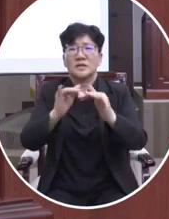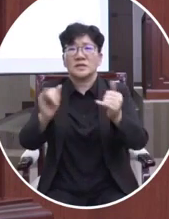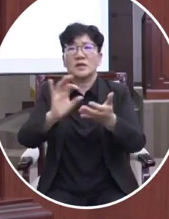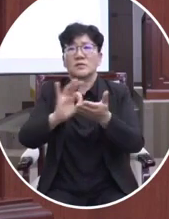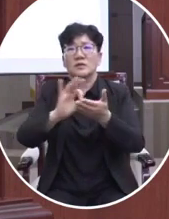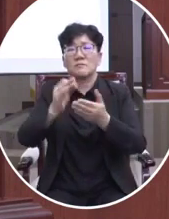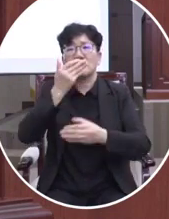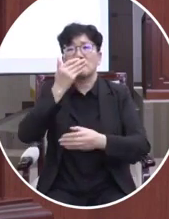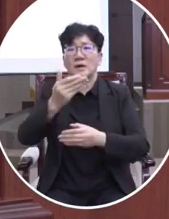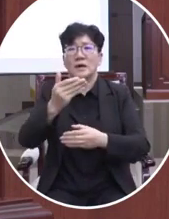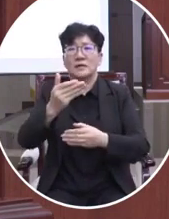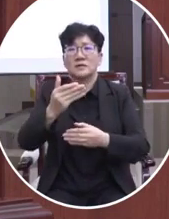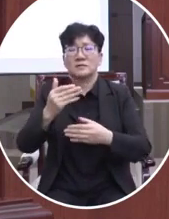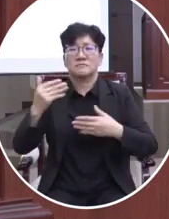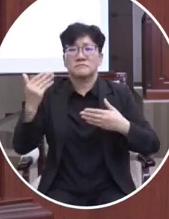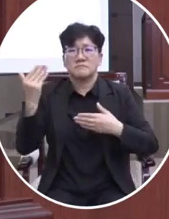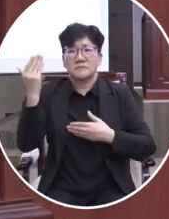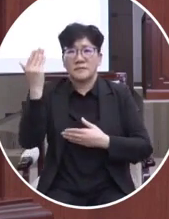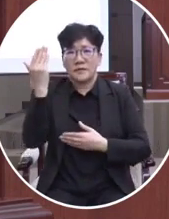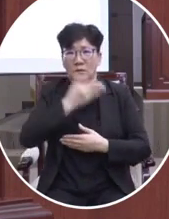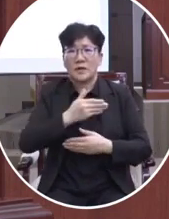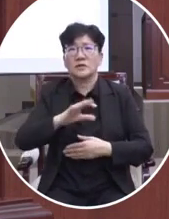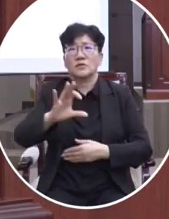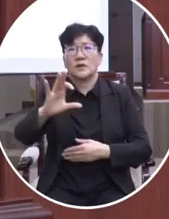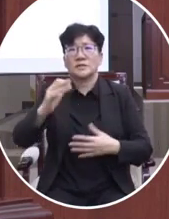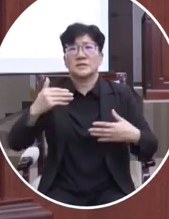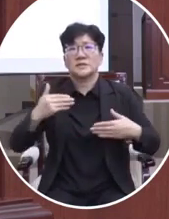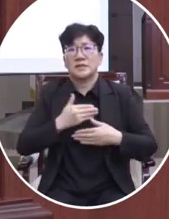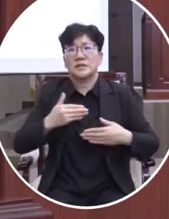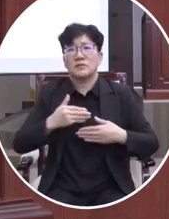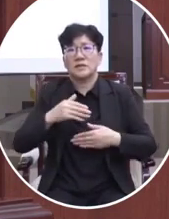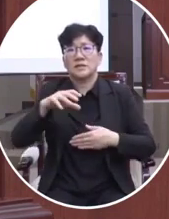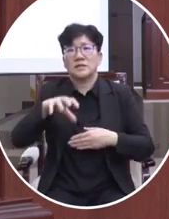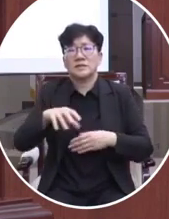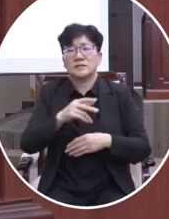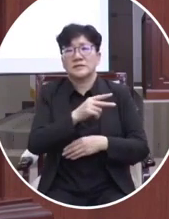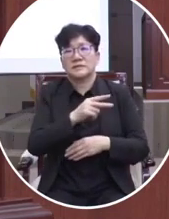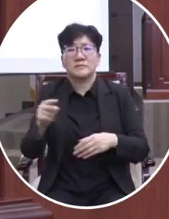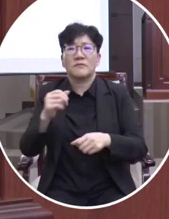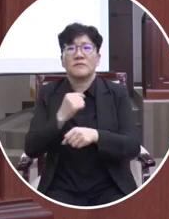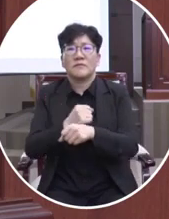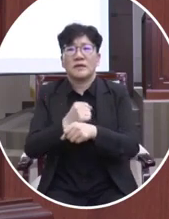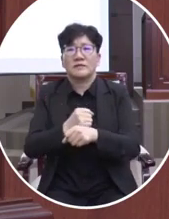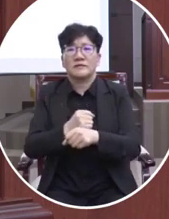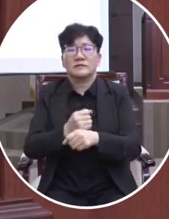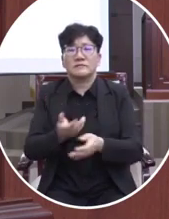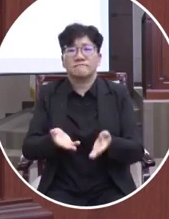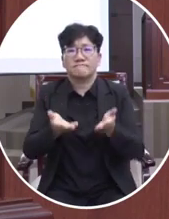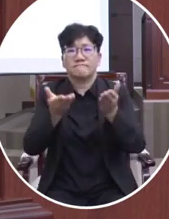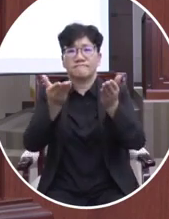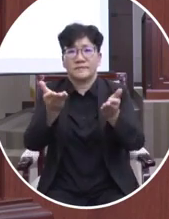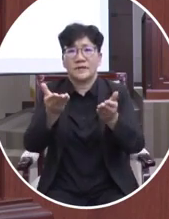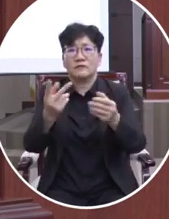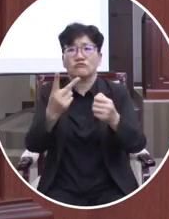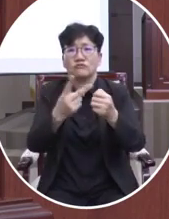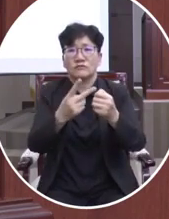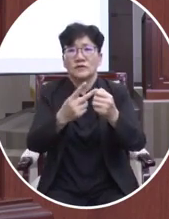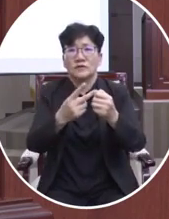사람이 이용할 수 있는 위생적인 화장실과 샤워실을 즉시 만들어 드립시다